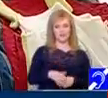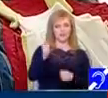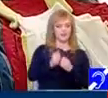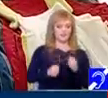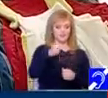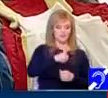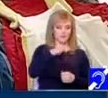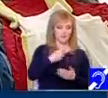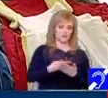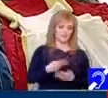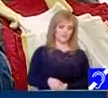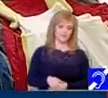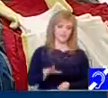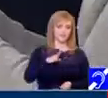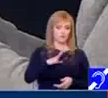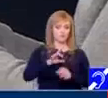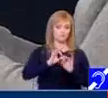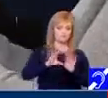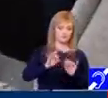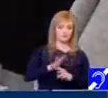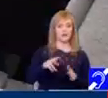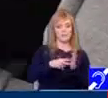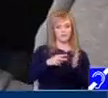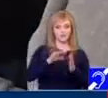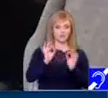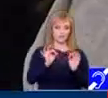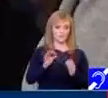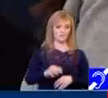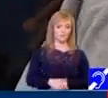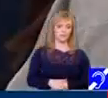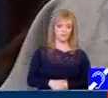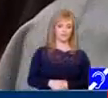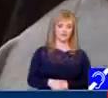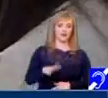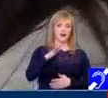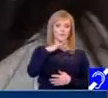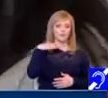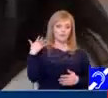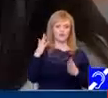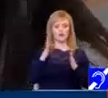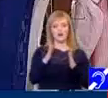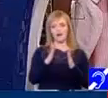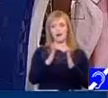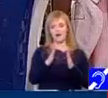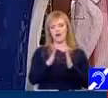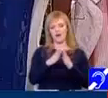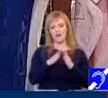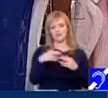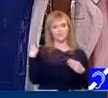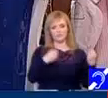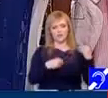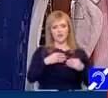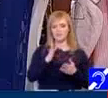Fiecare a încercat să ademenească prin originalitate și prețuri accesibile. Am foarte multe haine acasă pe care nu le mai port, dar ele sunt